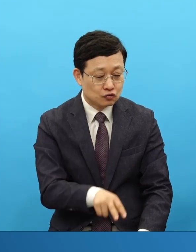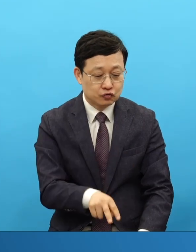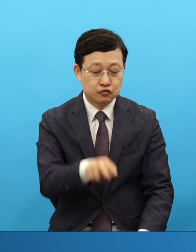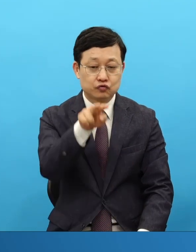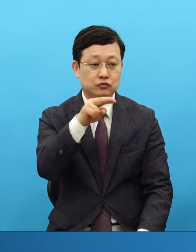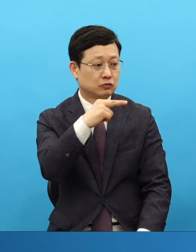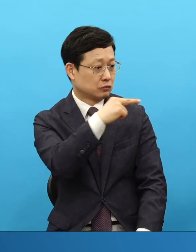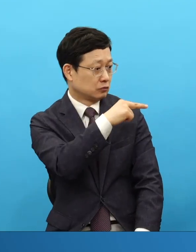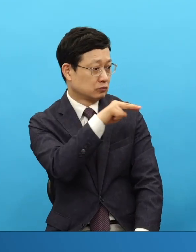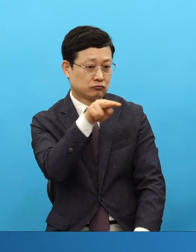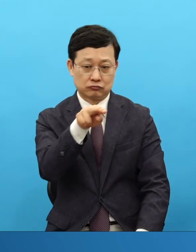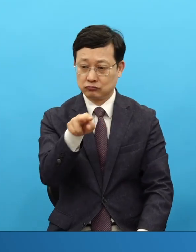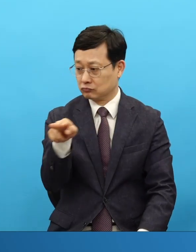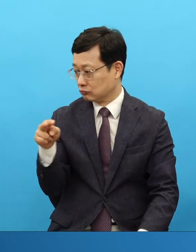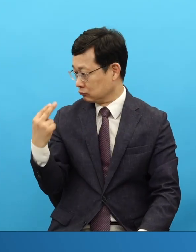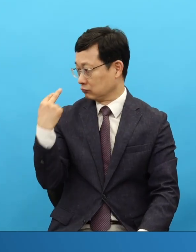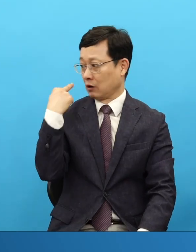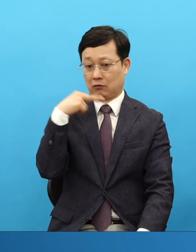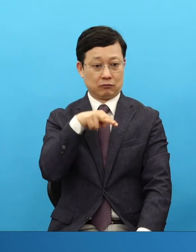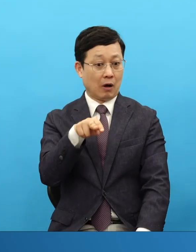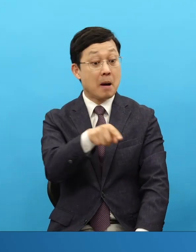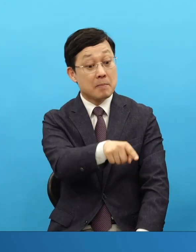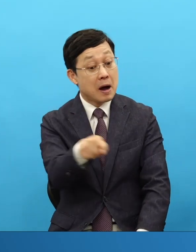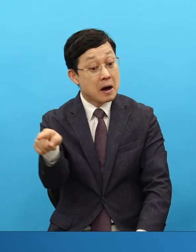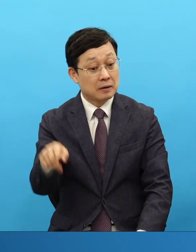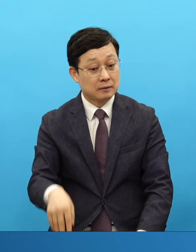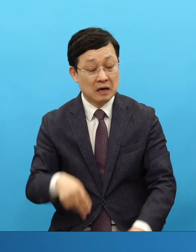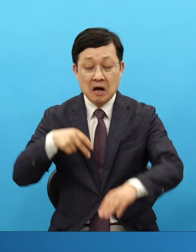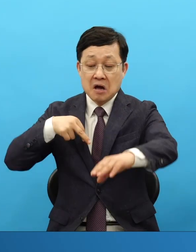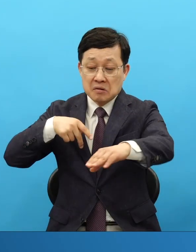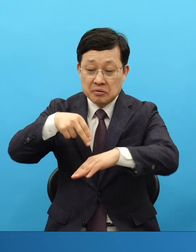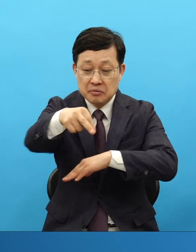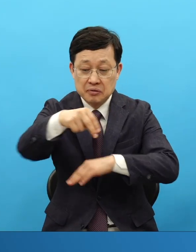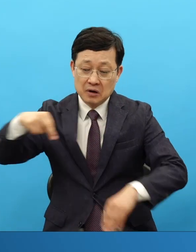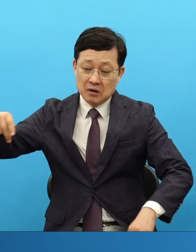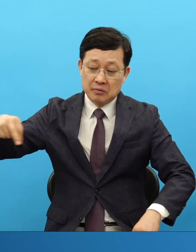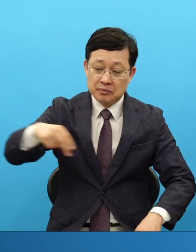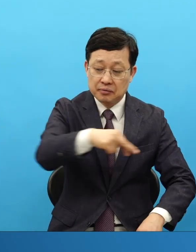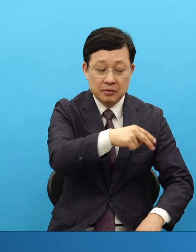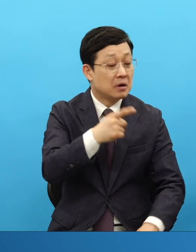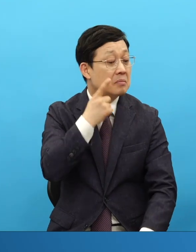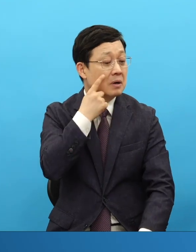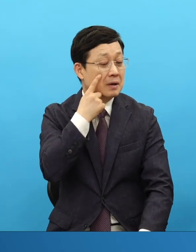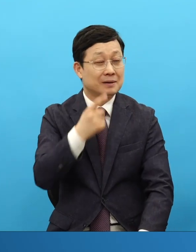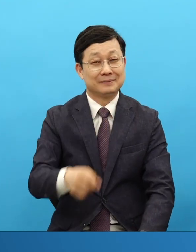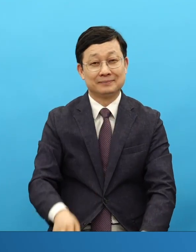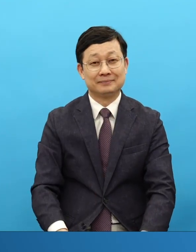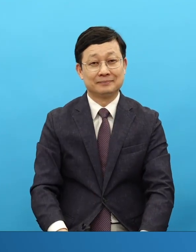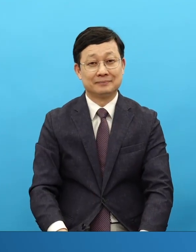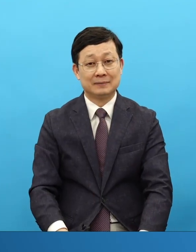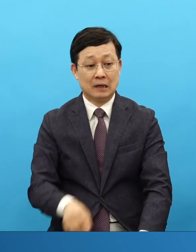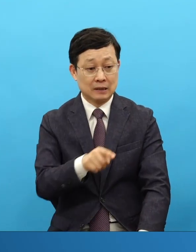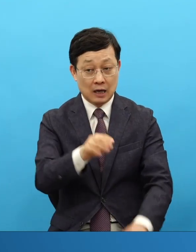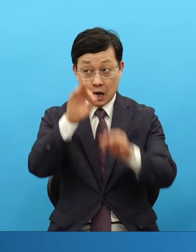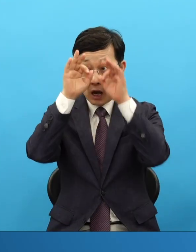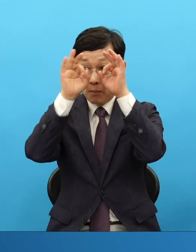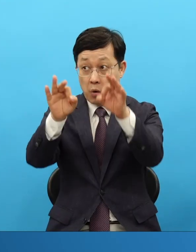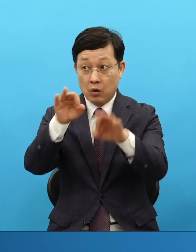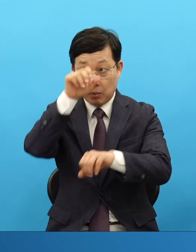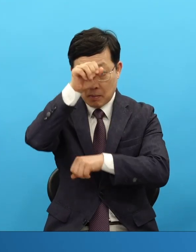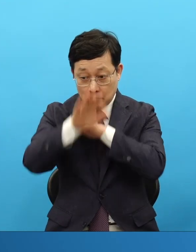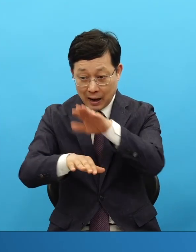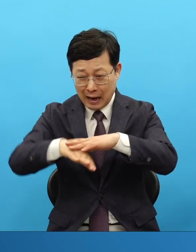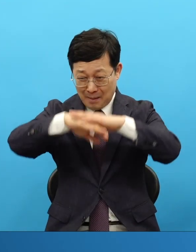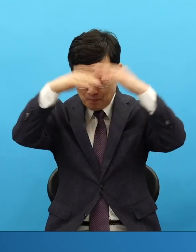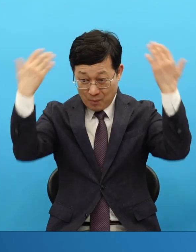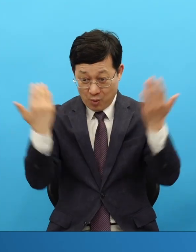바라보라. He says, lift your eyes, look to the north, south, east, and 종과 west. 행으로 다녀보라. He says, walk the breadth of this 네가 land, 보고 바른 것을